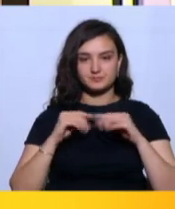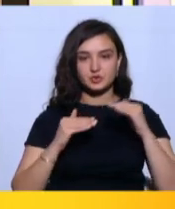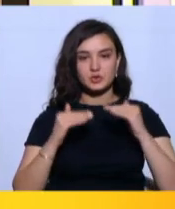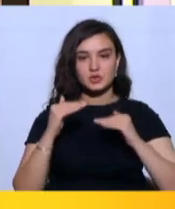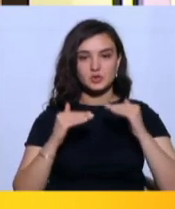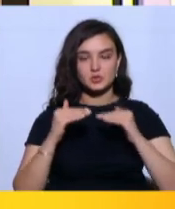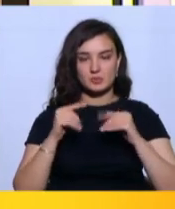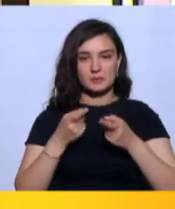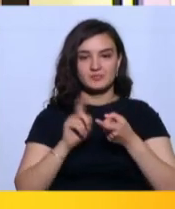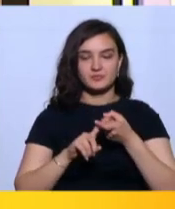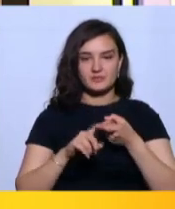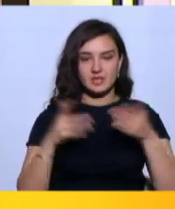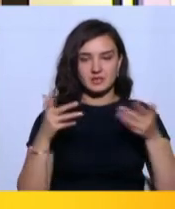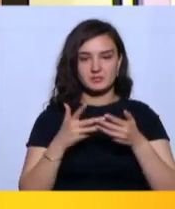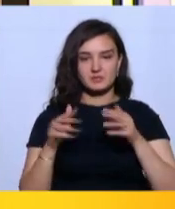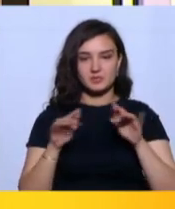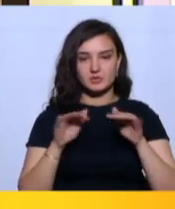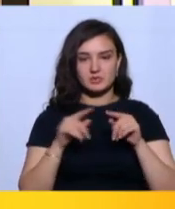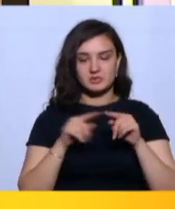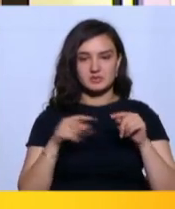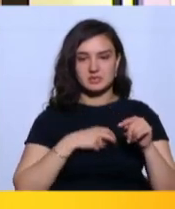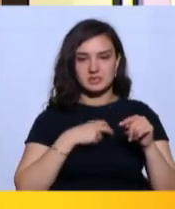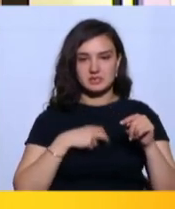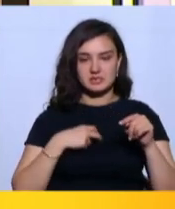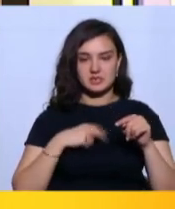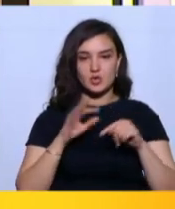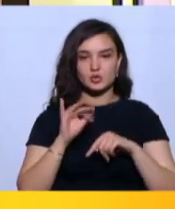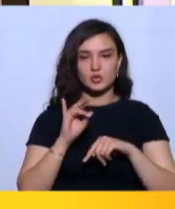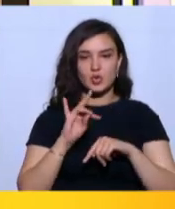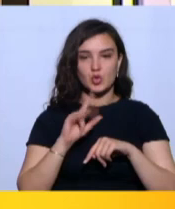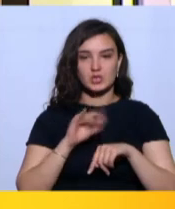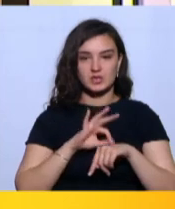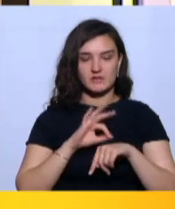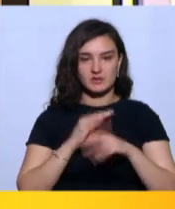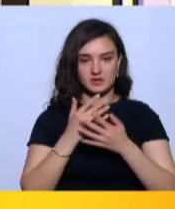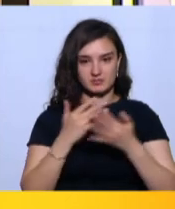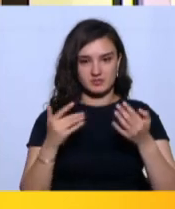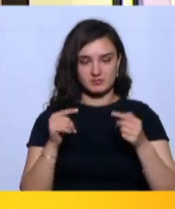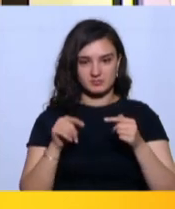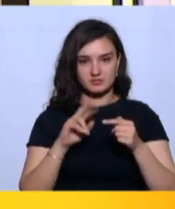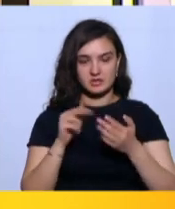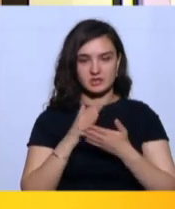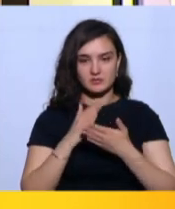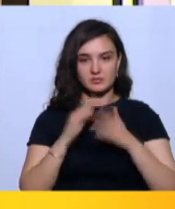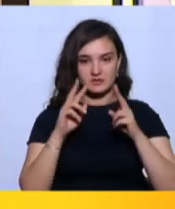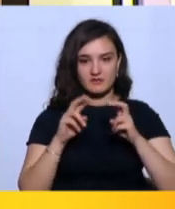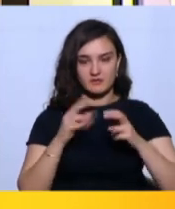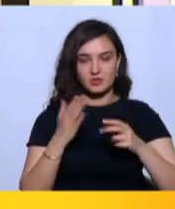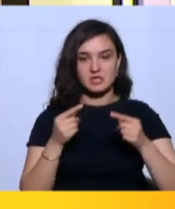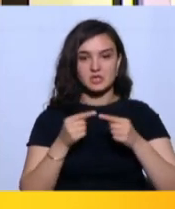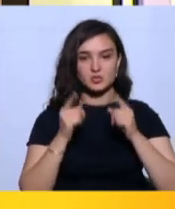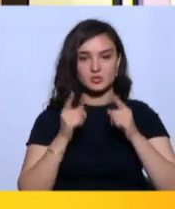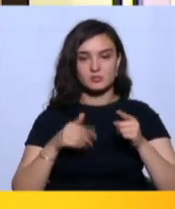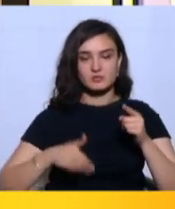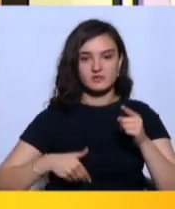წონასწორობა განსაზღვრავს ანთებითი პროცესების რისკს, განსაზღვრავს ონკოლოგიური დაავადებების რისკს და არსებობს კვლევების, რომელიც ადასტურებს,